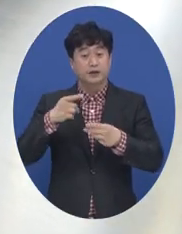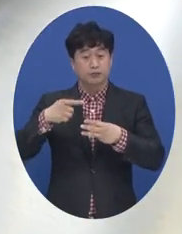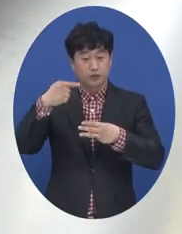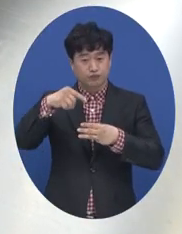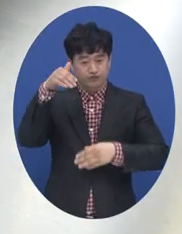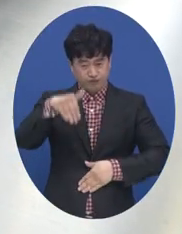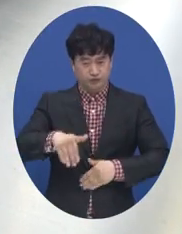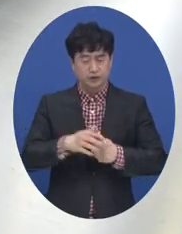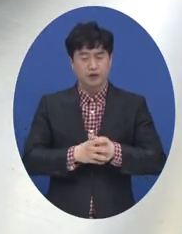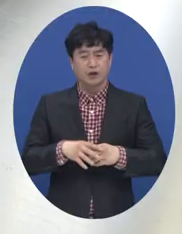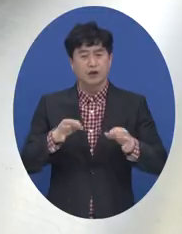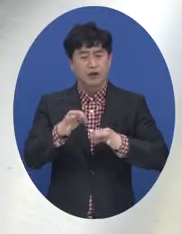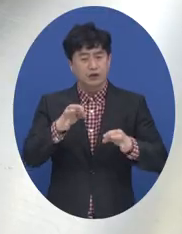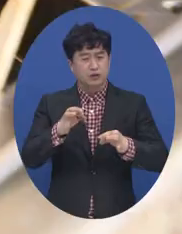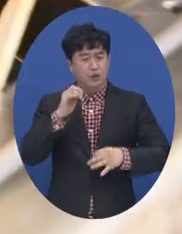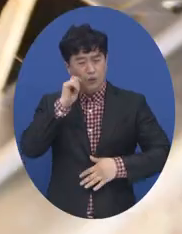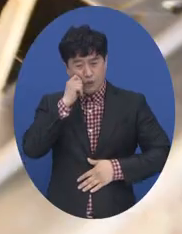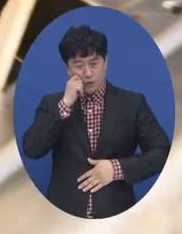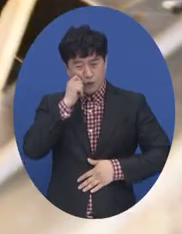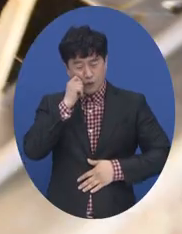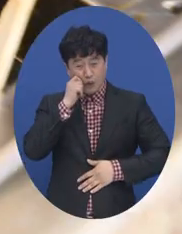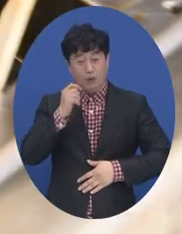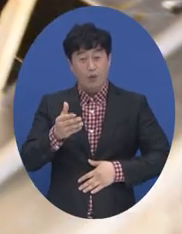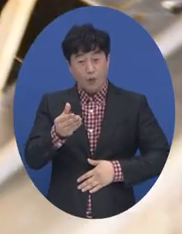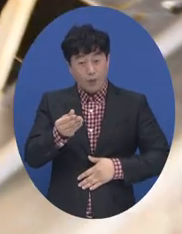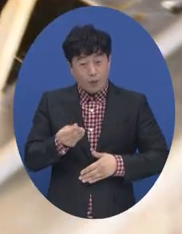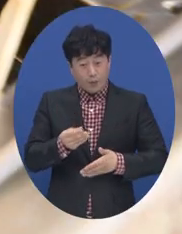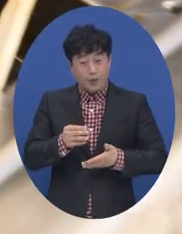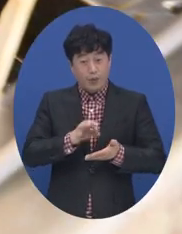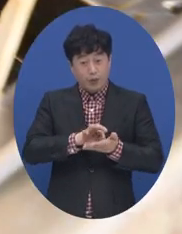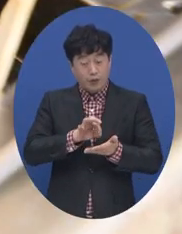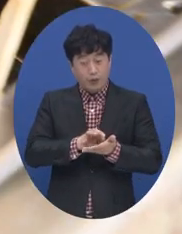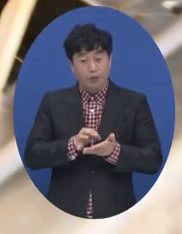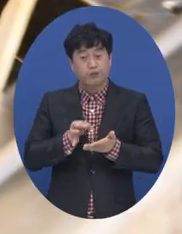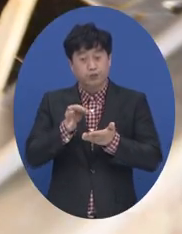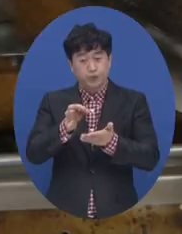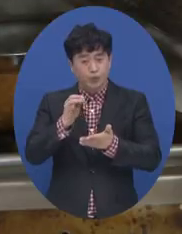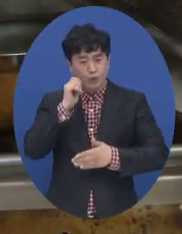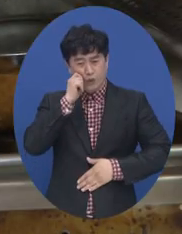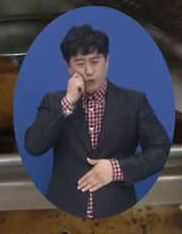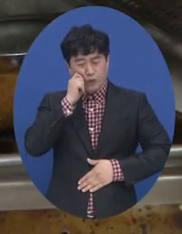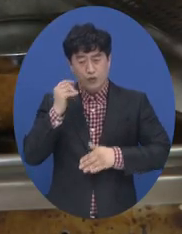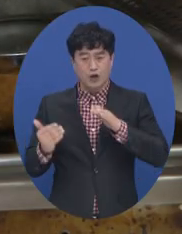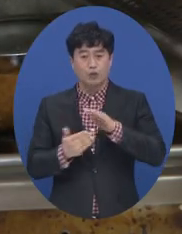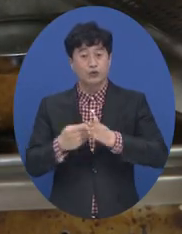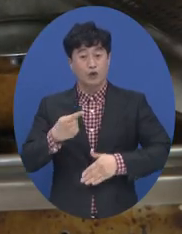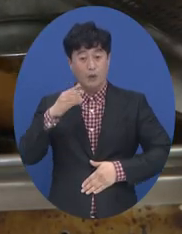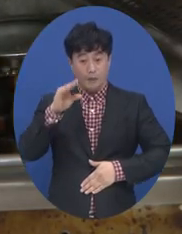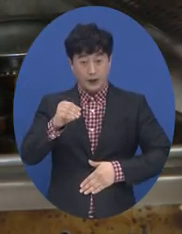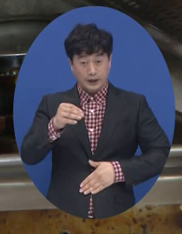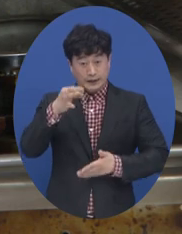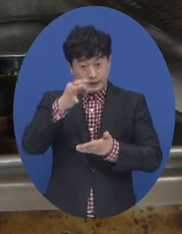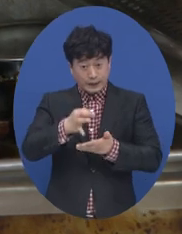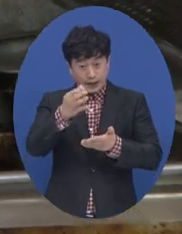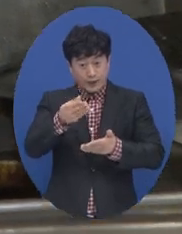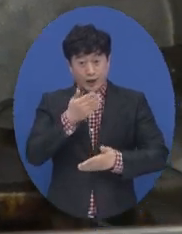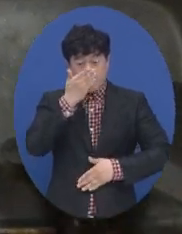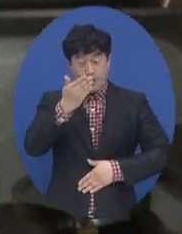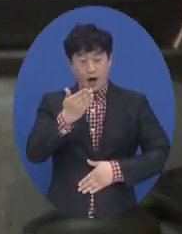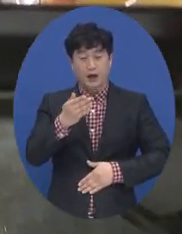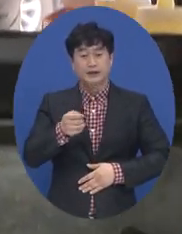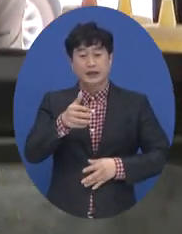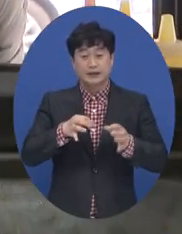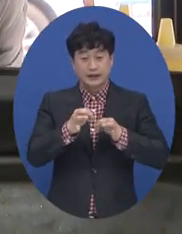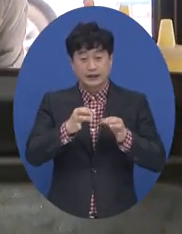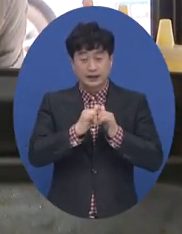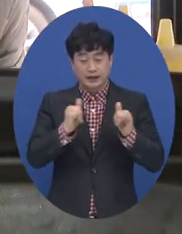형편이 어려워지면서 임차료 내기도 쉽지 않던 차, 최대 1,000만 원까지 저금리 대출을 받을 수 있는 경기 소상공인